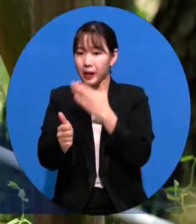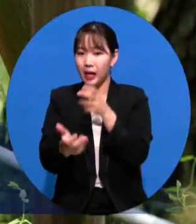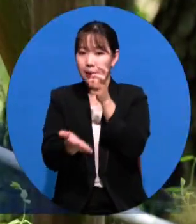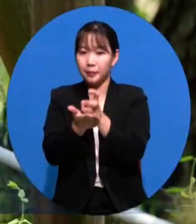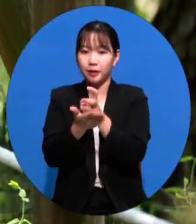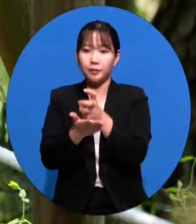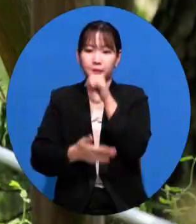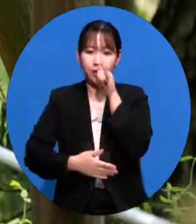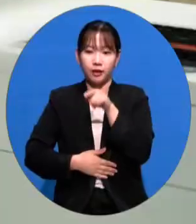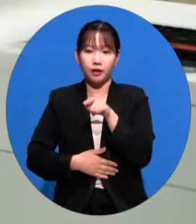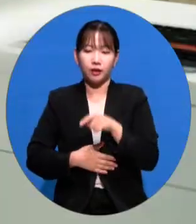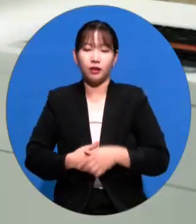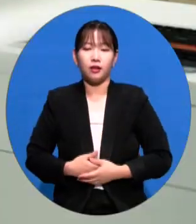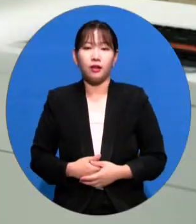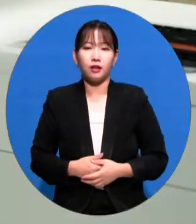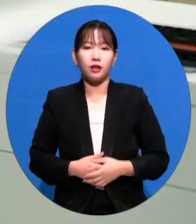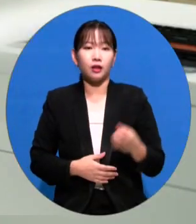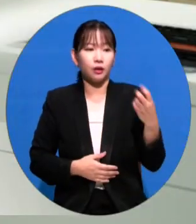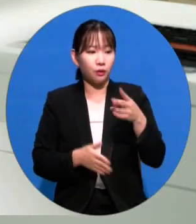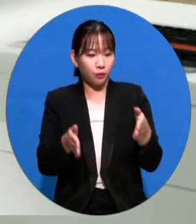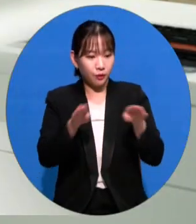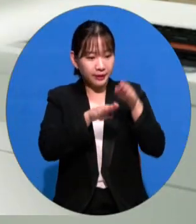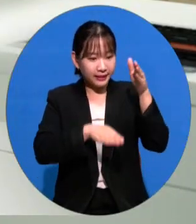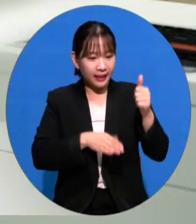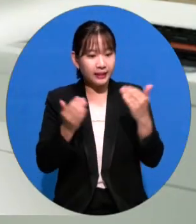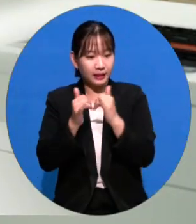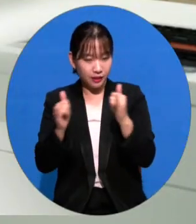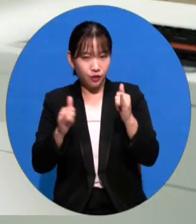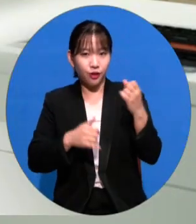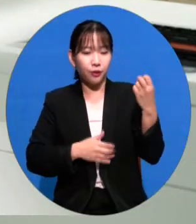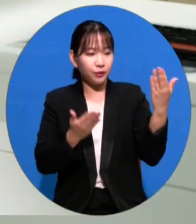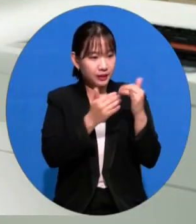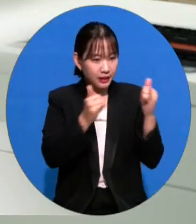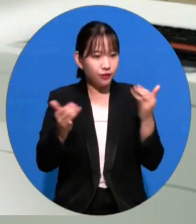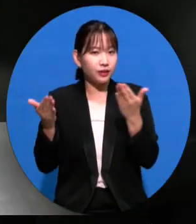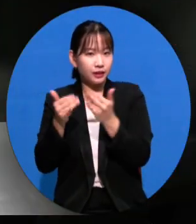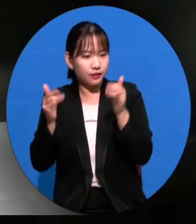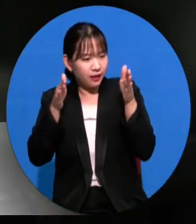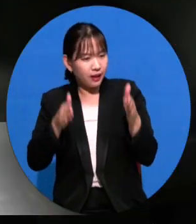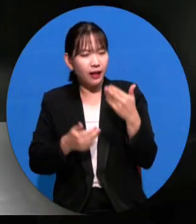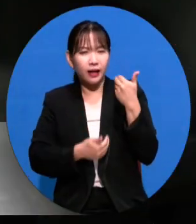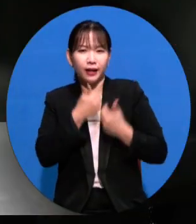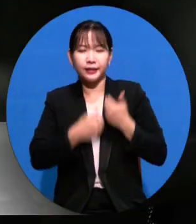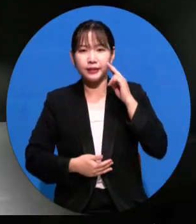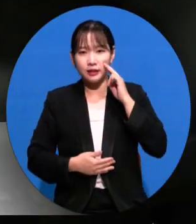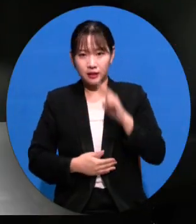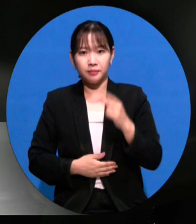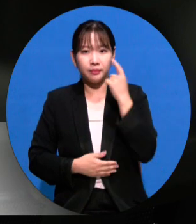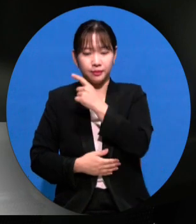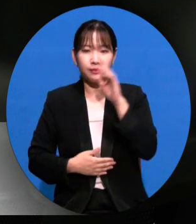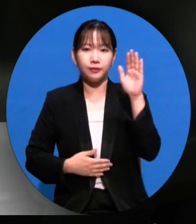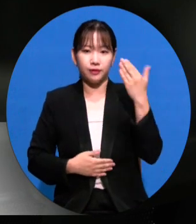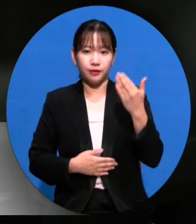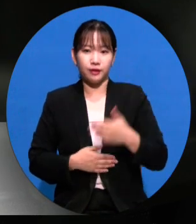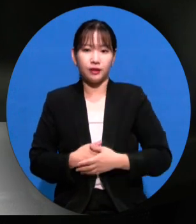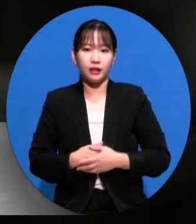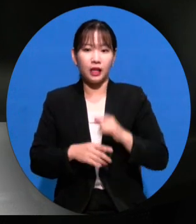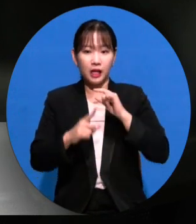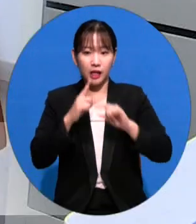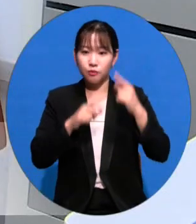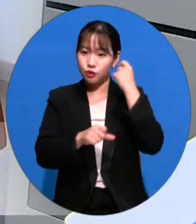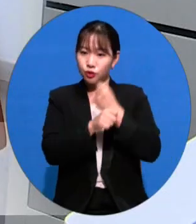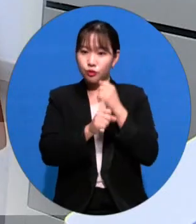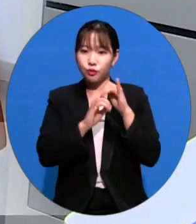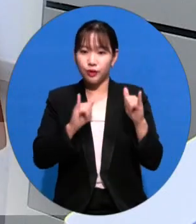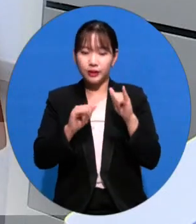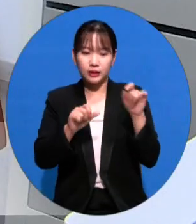조항이 있어서. 또한 원장과 직원, 직원과 직원들끼리도 갈등이 심각한 것으로 알려진 가운데 일부